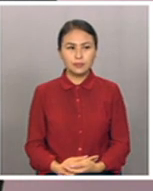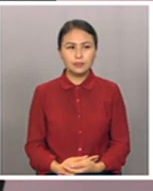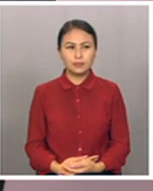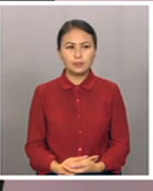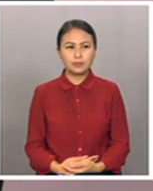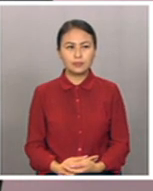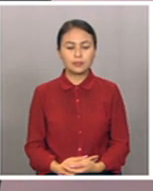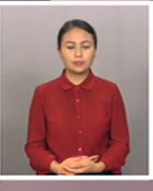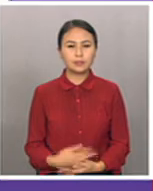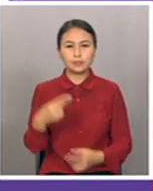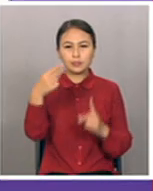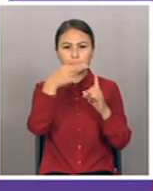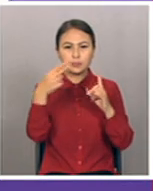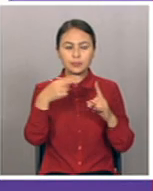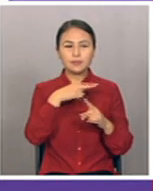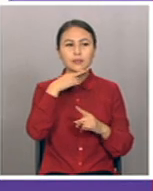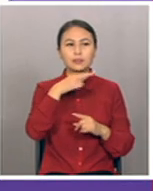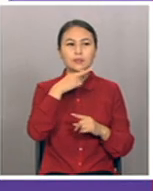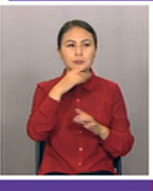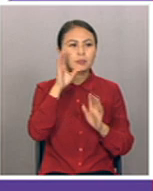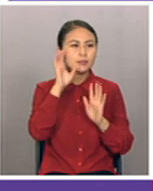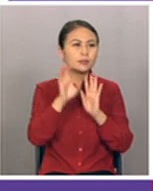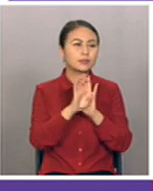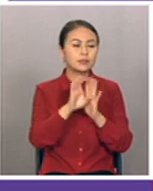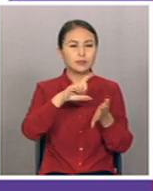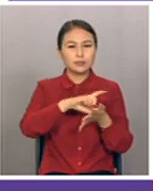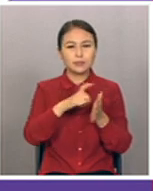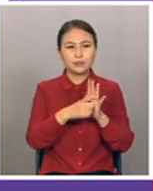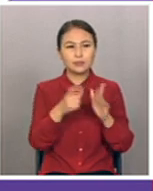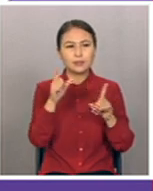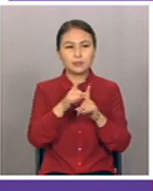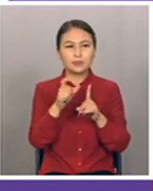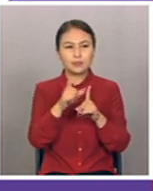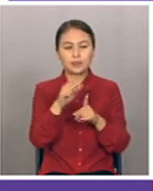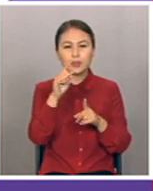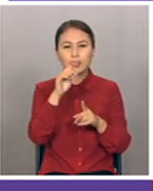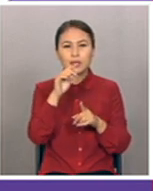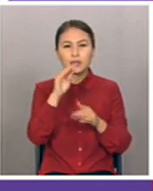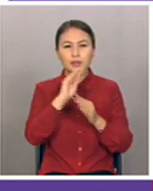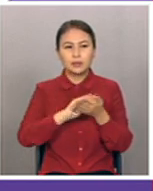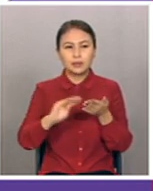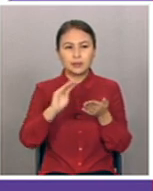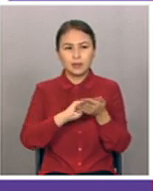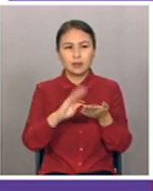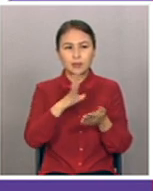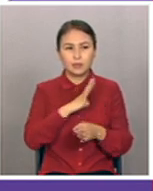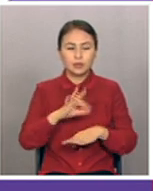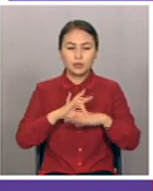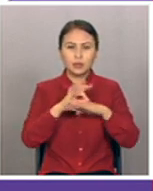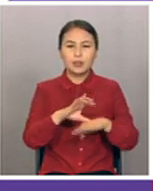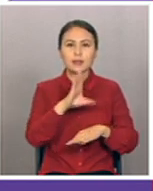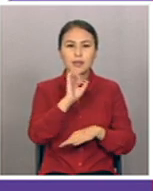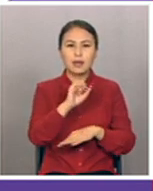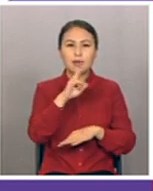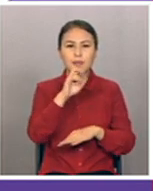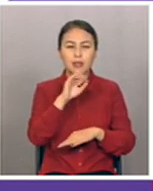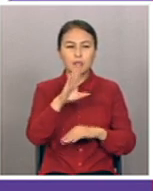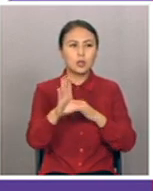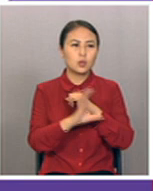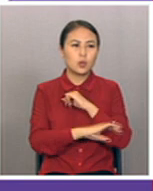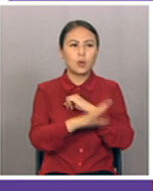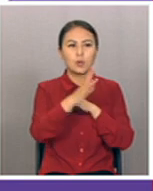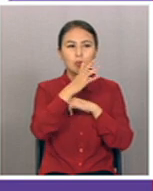Мәтінге назар аударайық. Сыныпта сөздік диктанты жүріп жатқан. Сана соңғы сөзді жазып